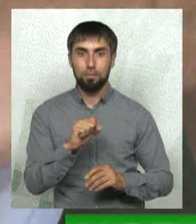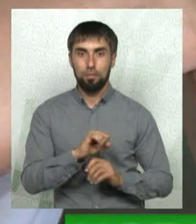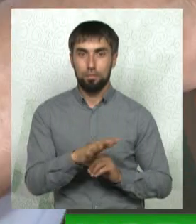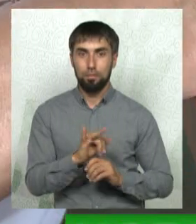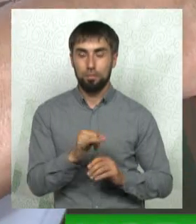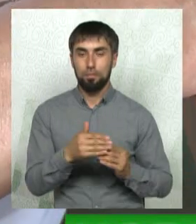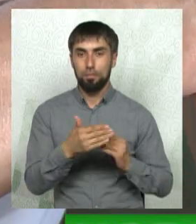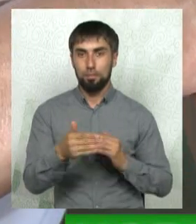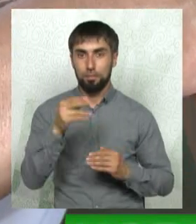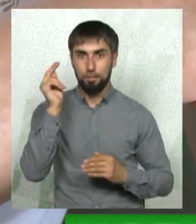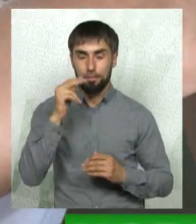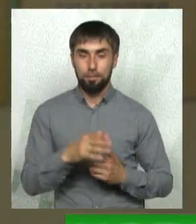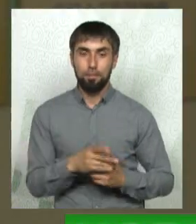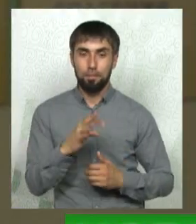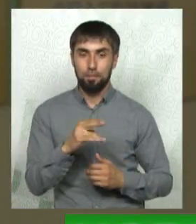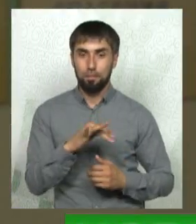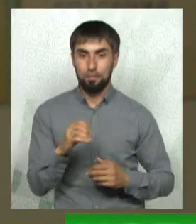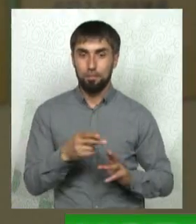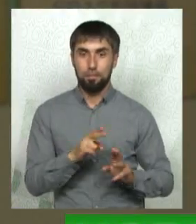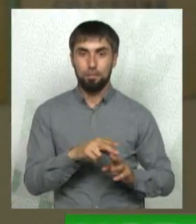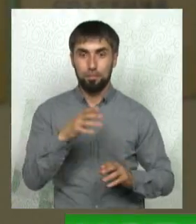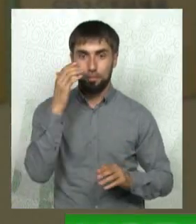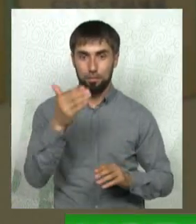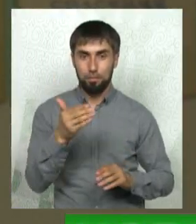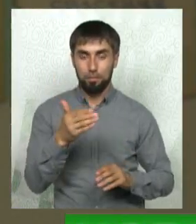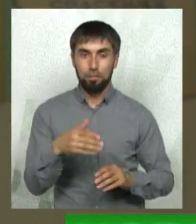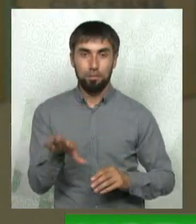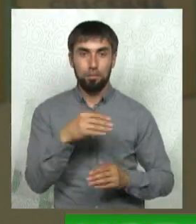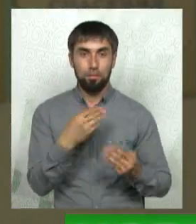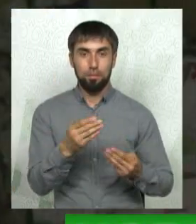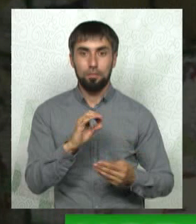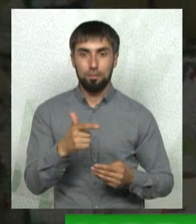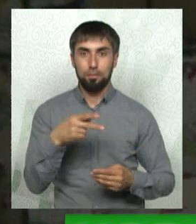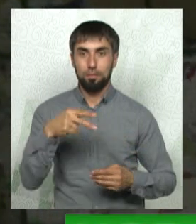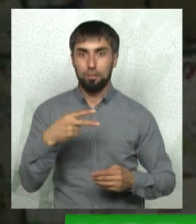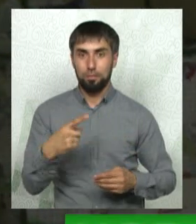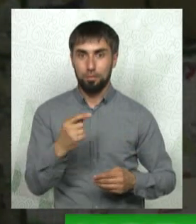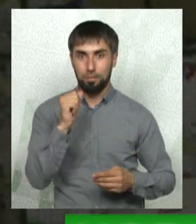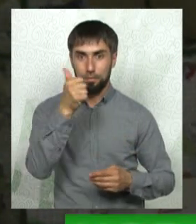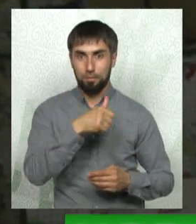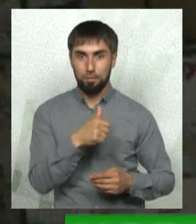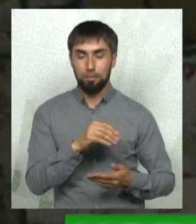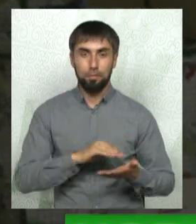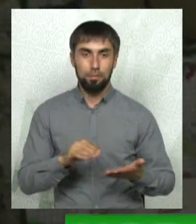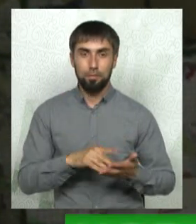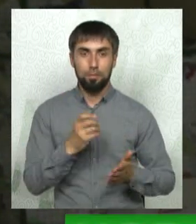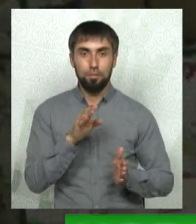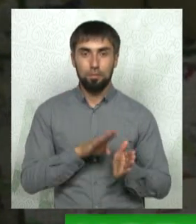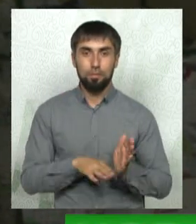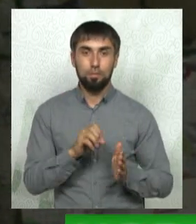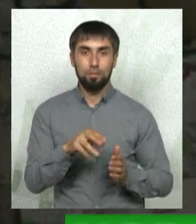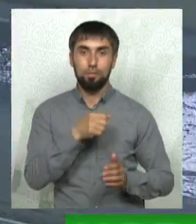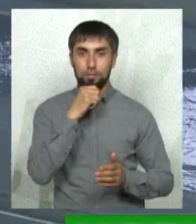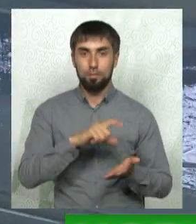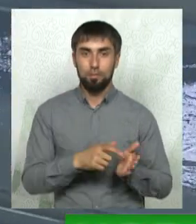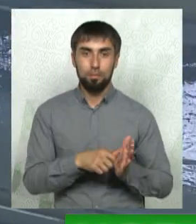и дистанционного обучения. Но по данным Рособорнадзора, ребята, сдающие ЕГЭ в 2021-м, написали не хуже, чем